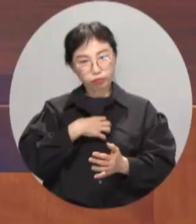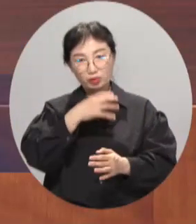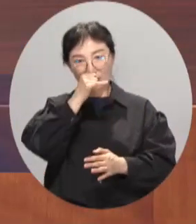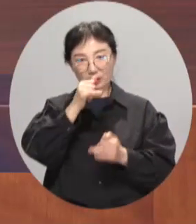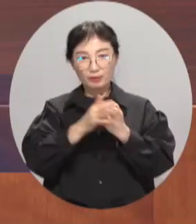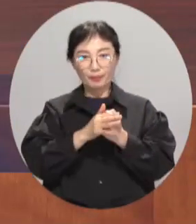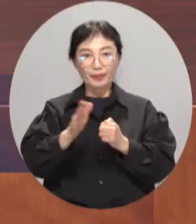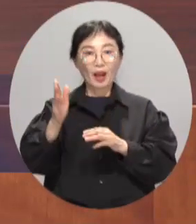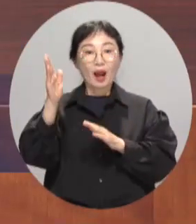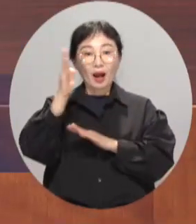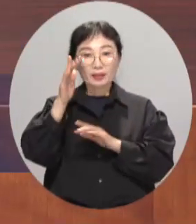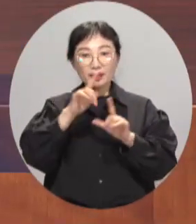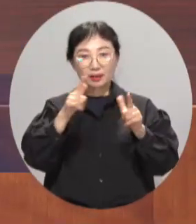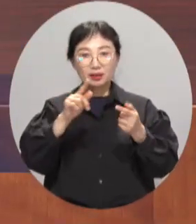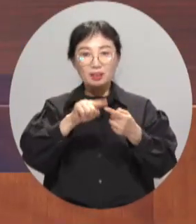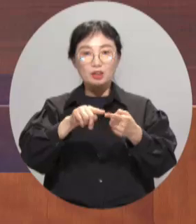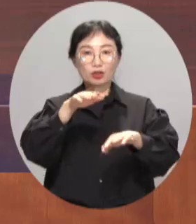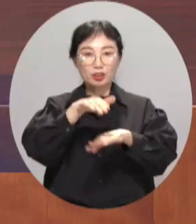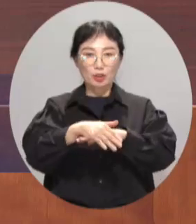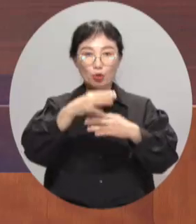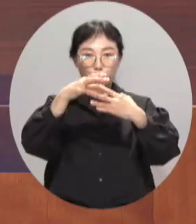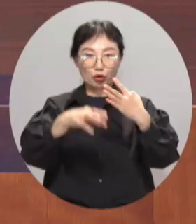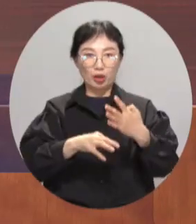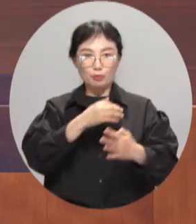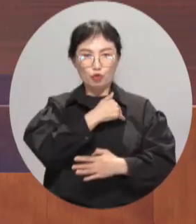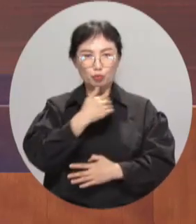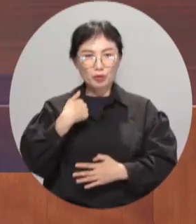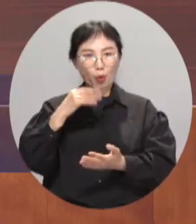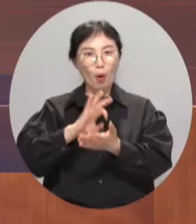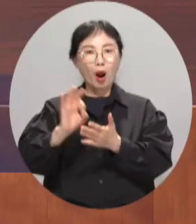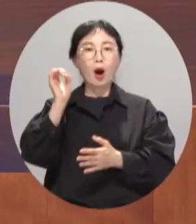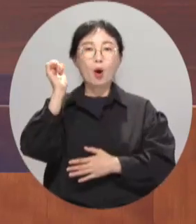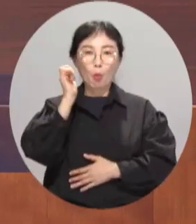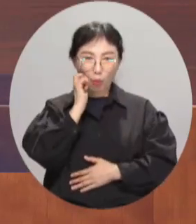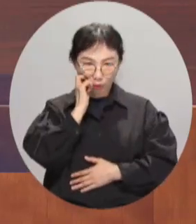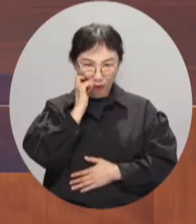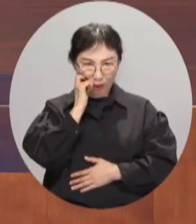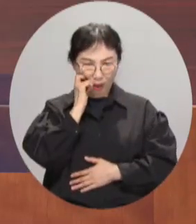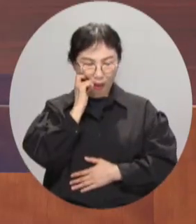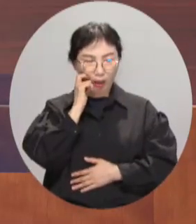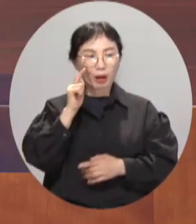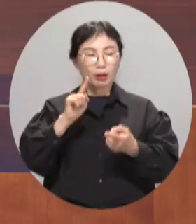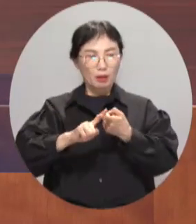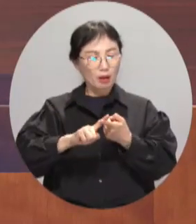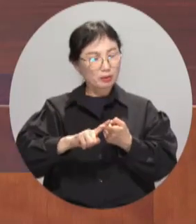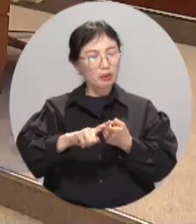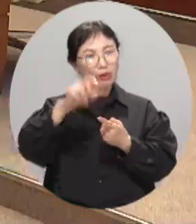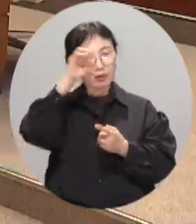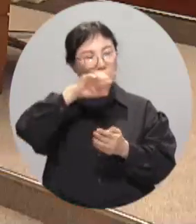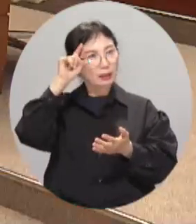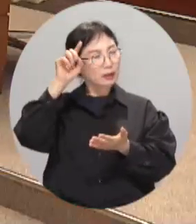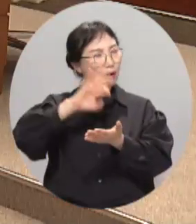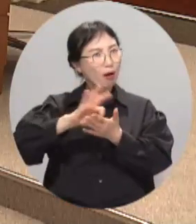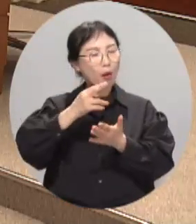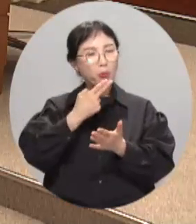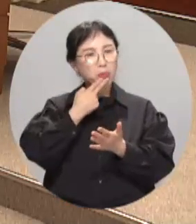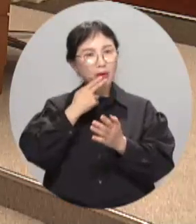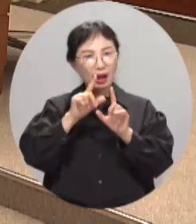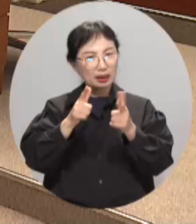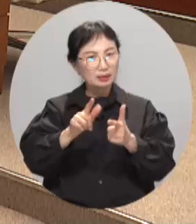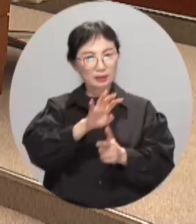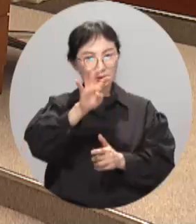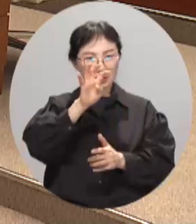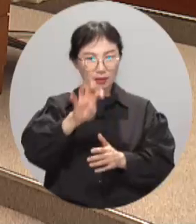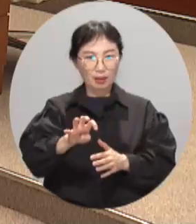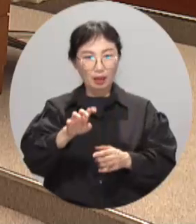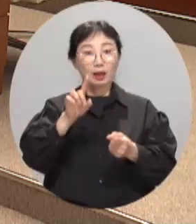어려운 가정의 학생들이 이러한 프로그램을 충분히 활용할 수 없다는 점이 간과되고 있지는 않은지. 서거석 교육감은